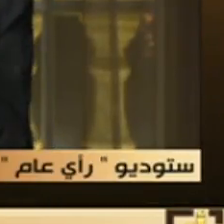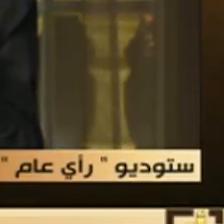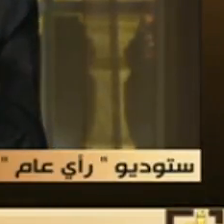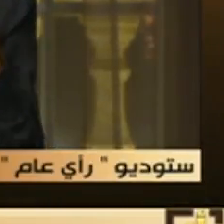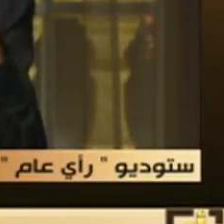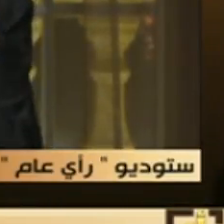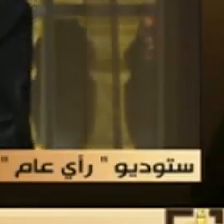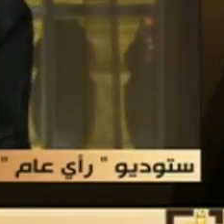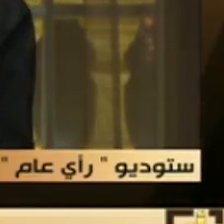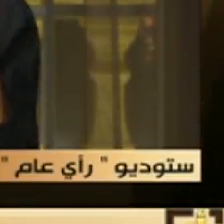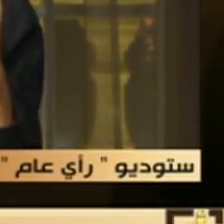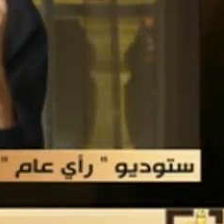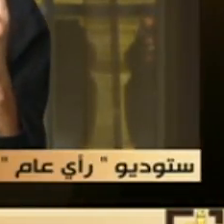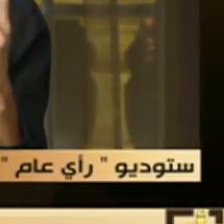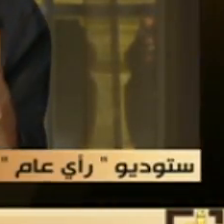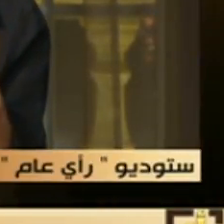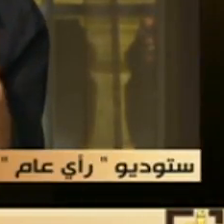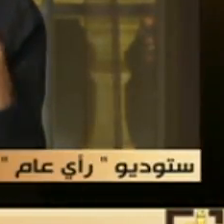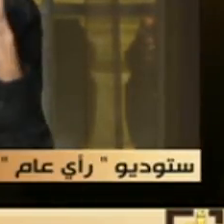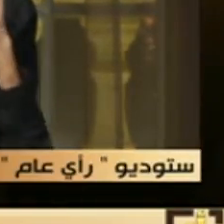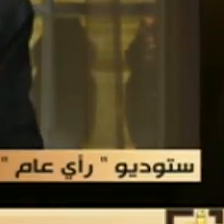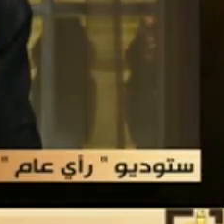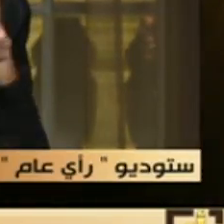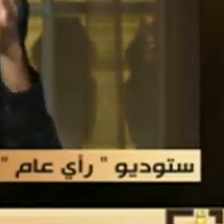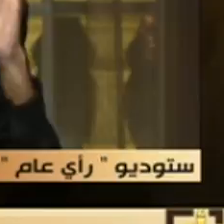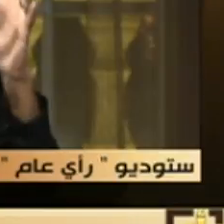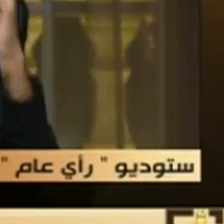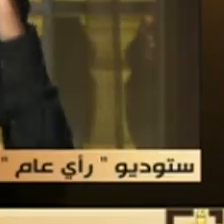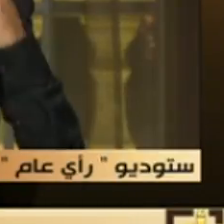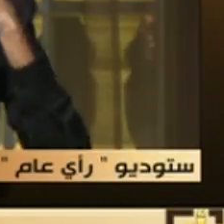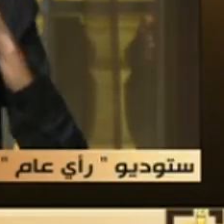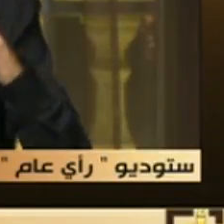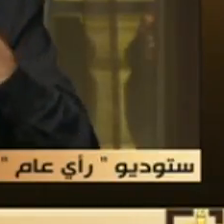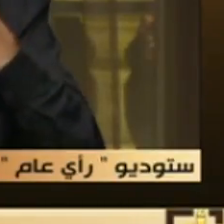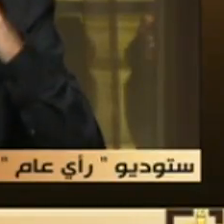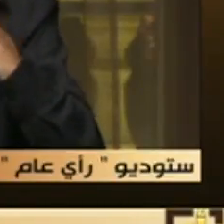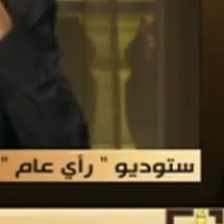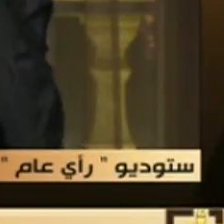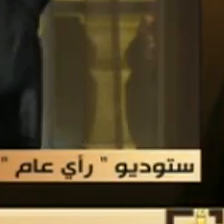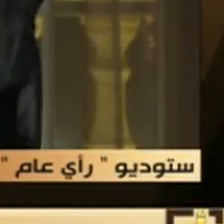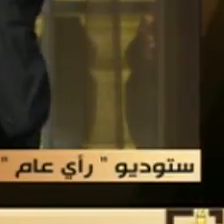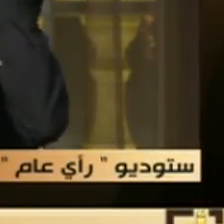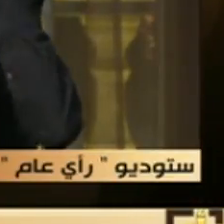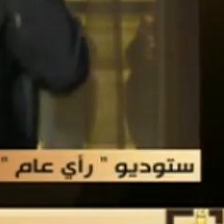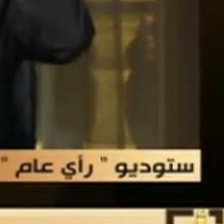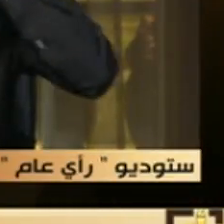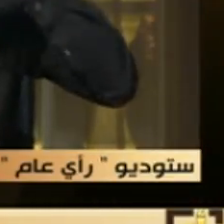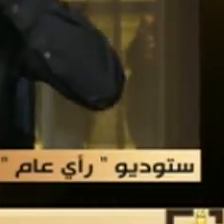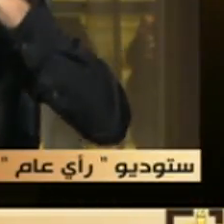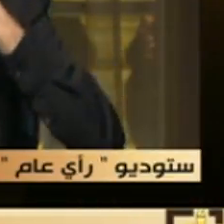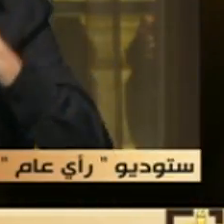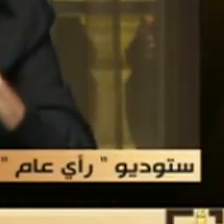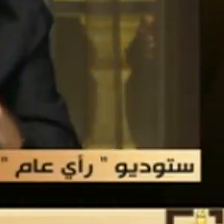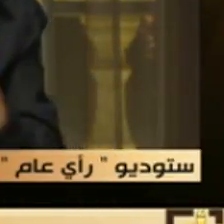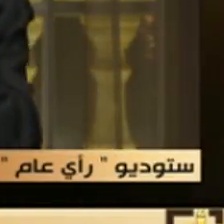إحنا عبط أو إيه ده الإشارة دي، استغفر الله العظيم يا رب دي حاجات ماسونية أو مش عارفة، في تضييق كتير قوي بالموضوع